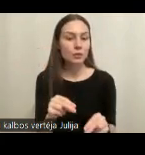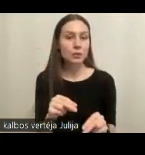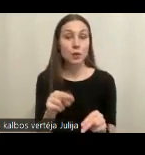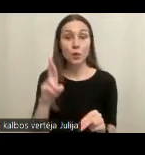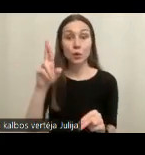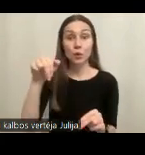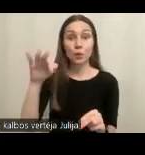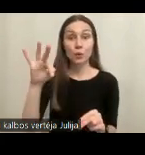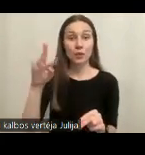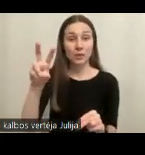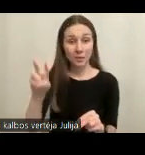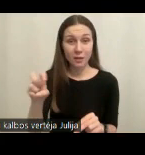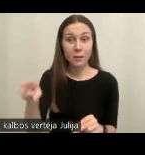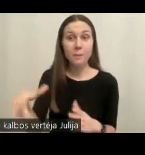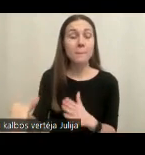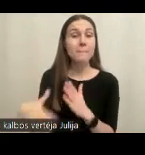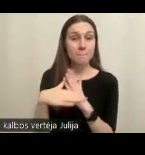mums padės